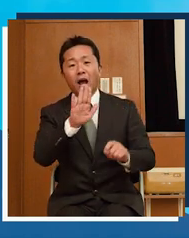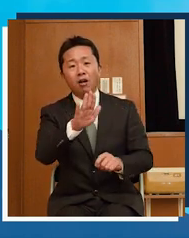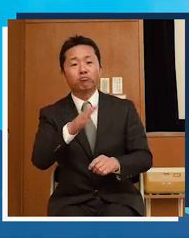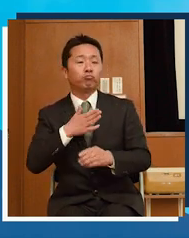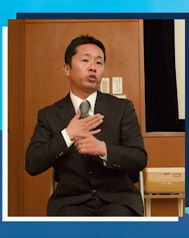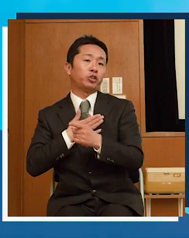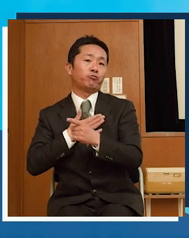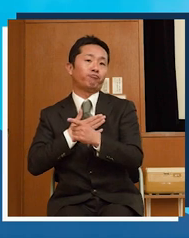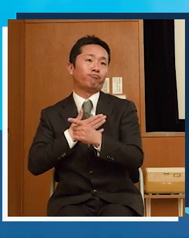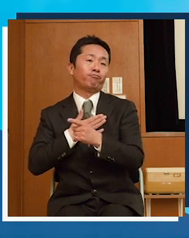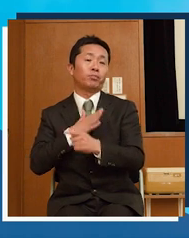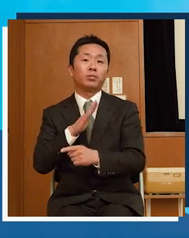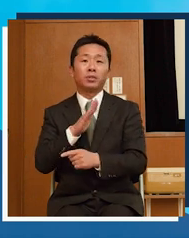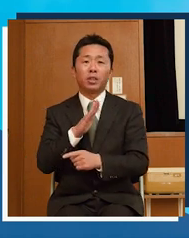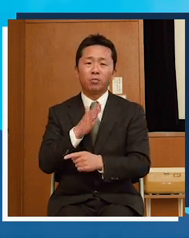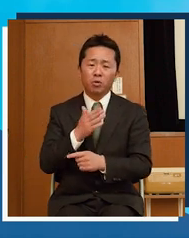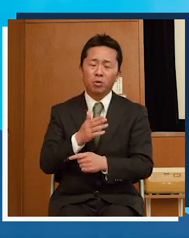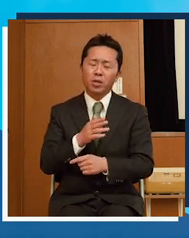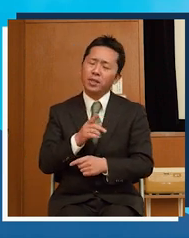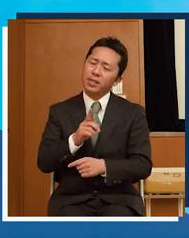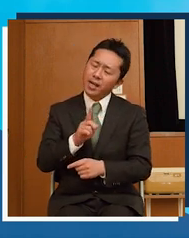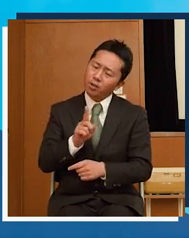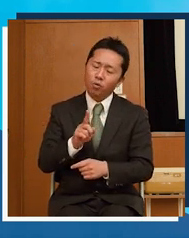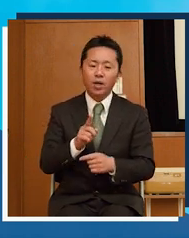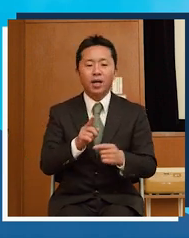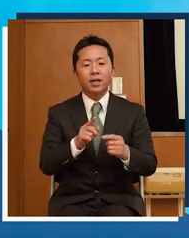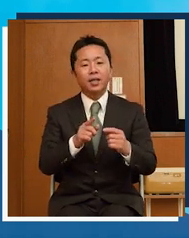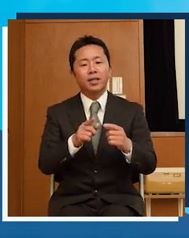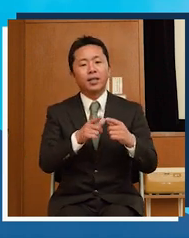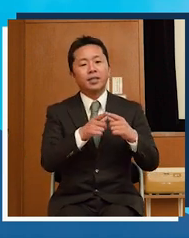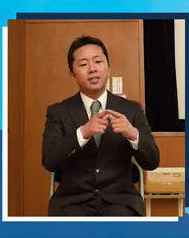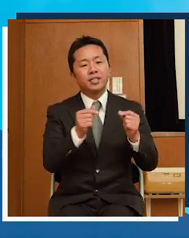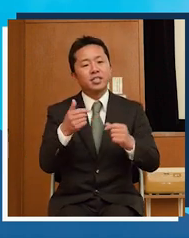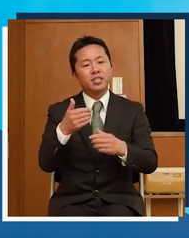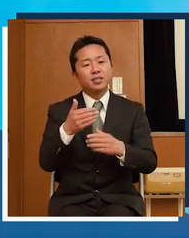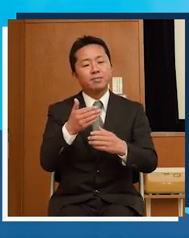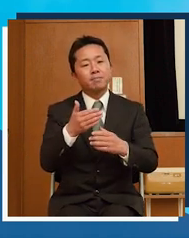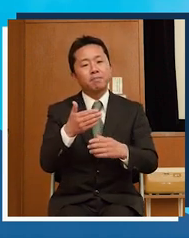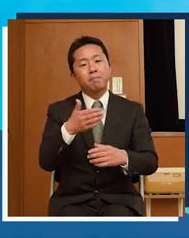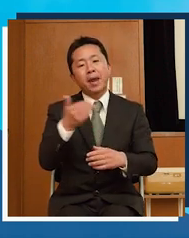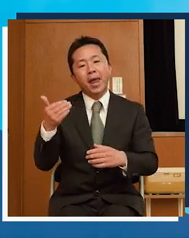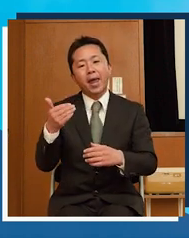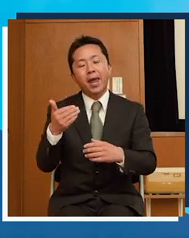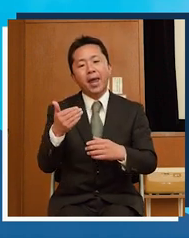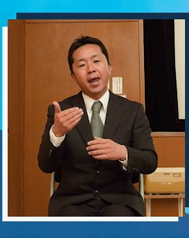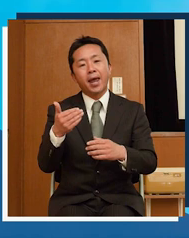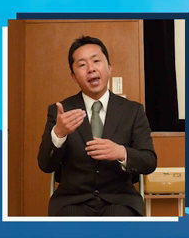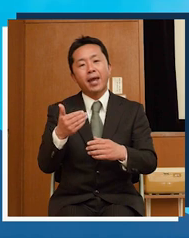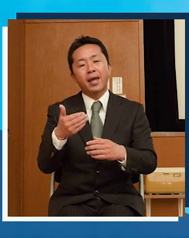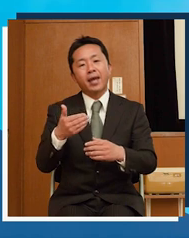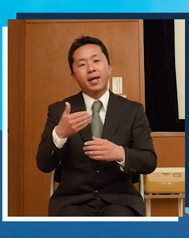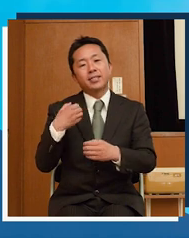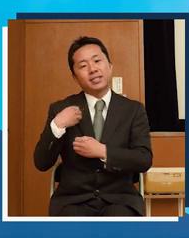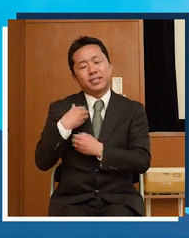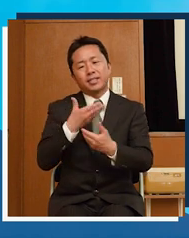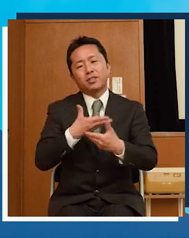認識していてもやっぱりどこか日米地域定について私が質問しても改正にはあまり積極的じゃなかったりとか分かっ